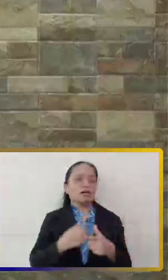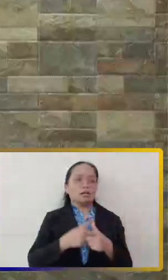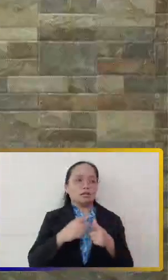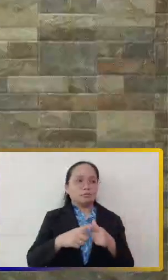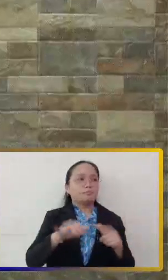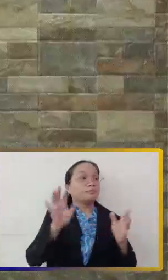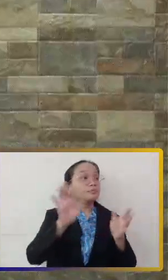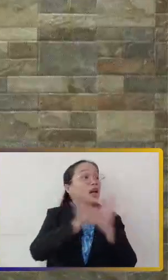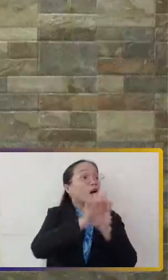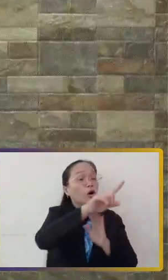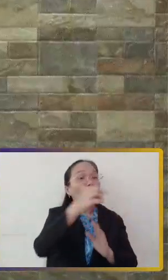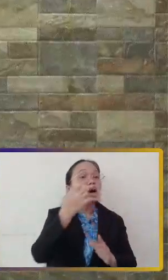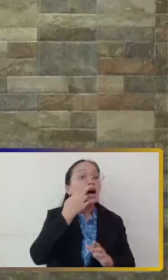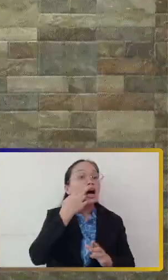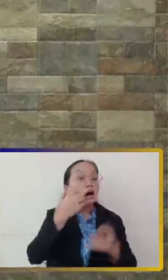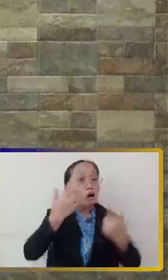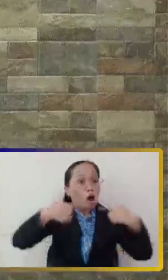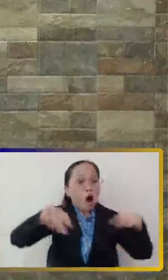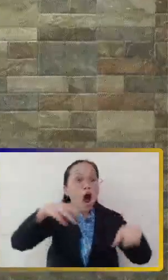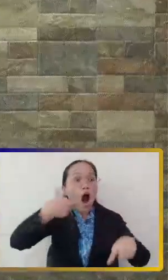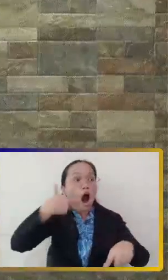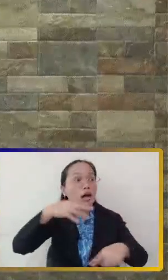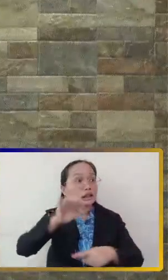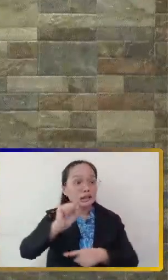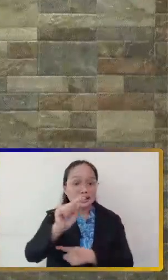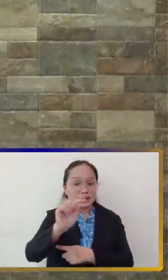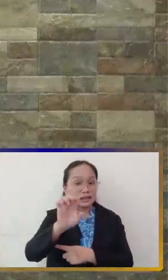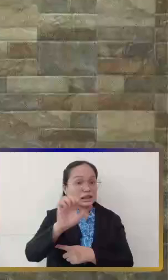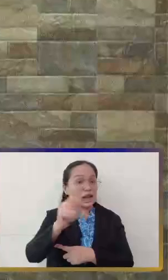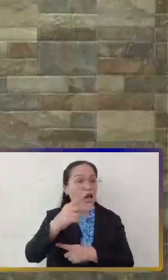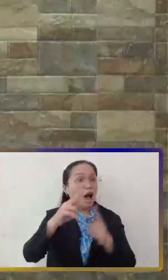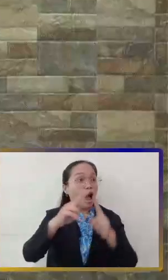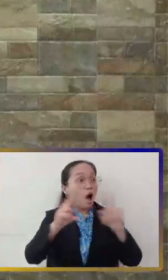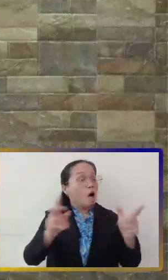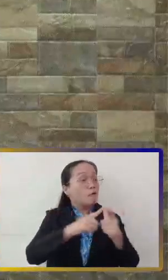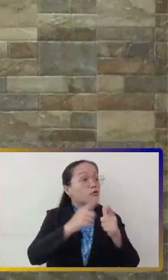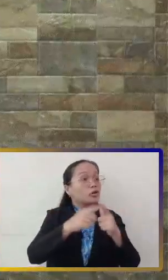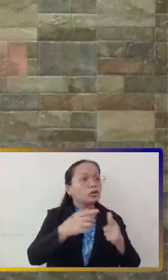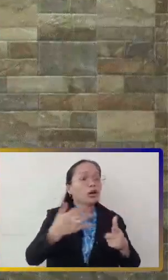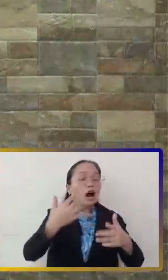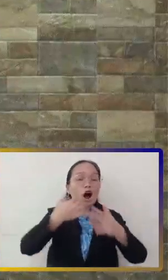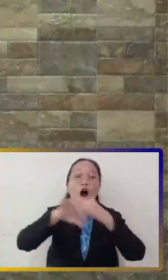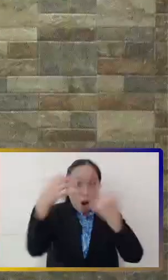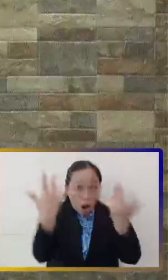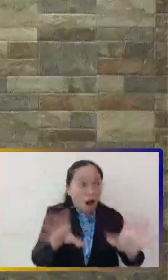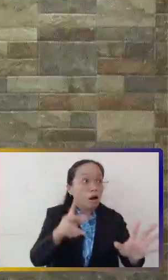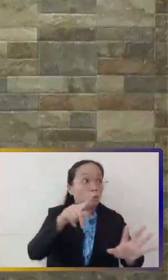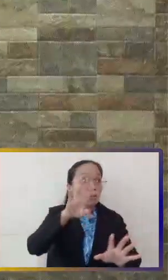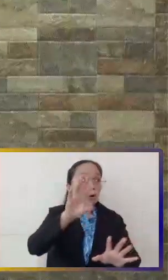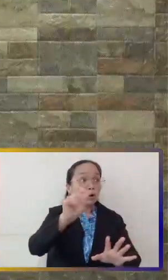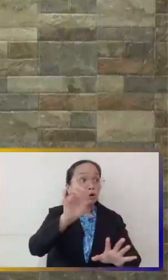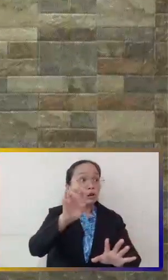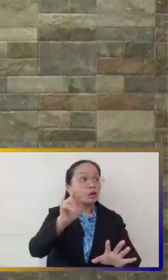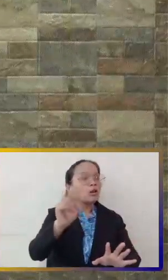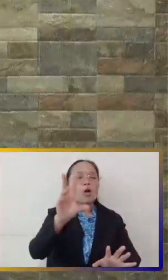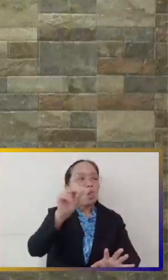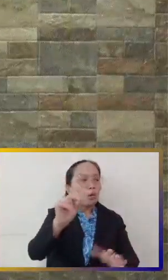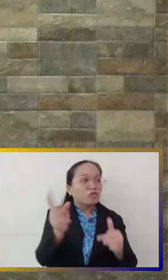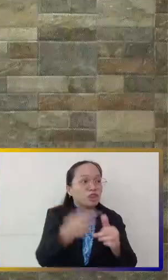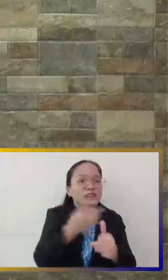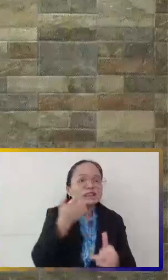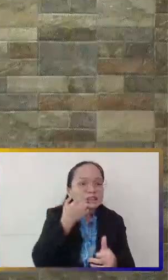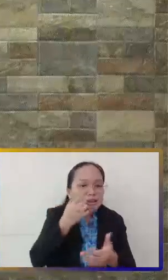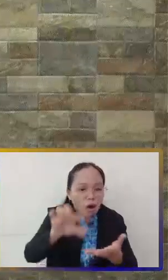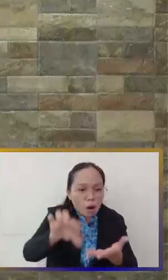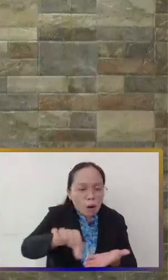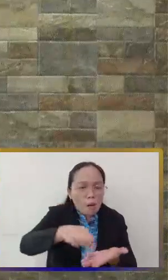ay kumain ng steak at papuntahin mo siya sa system mo at pumasok niya sa system mo, diyan mo mararamdaman na